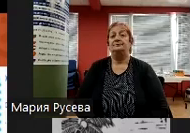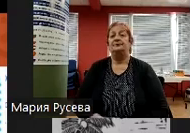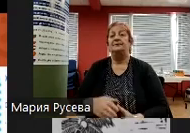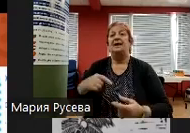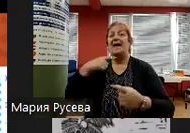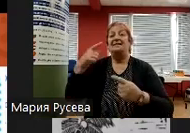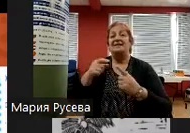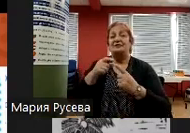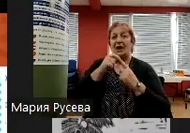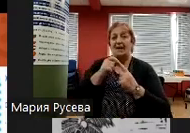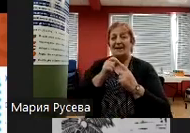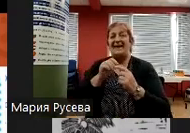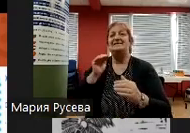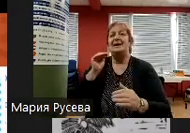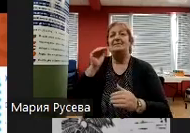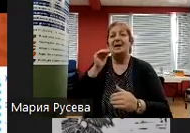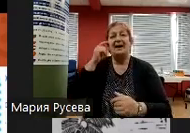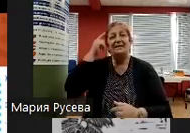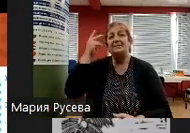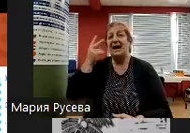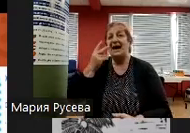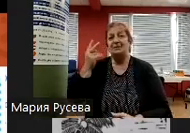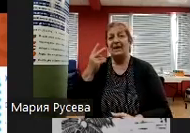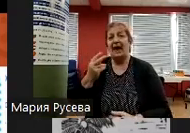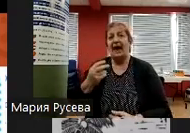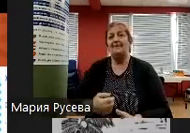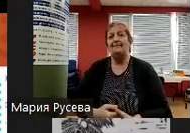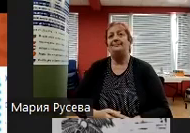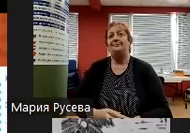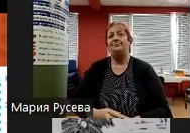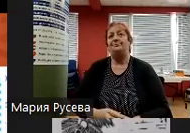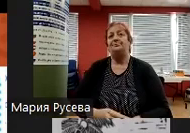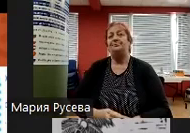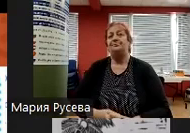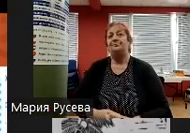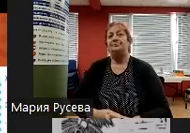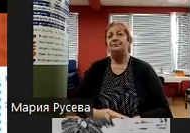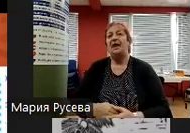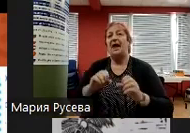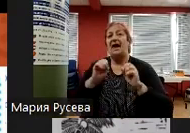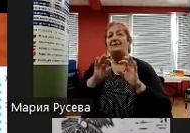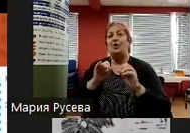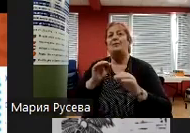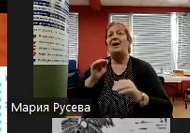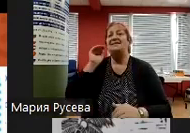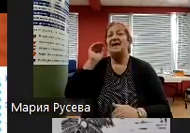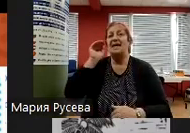Следващия принцип е да бъде разбираем. Значи информацията да